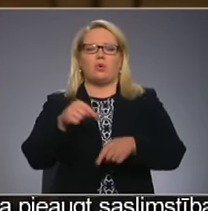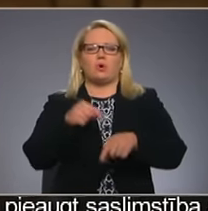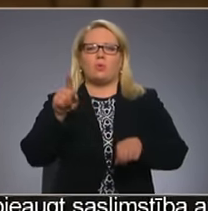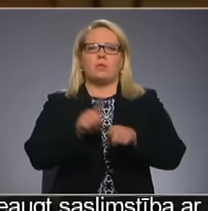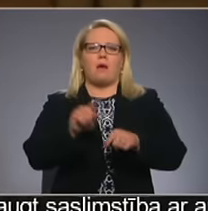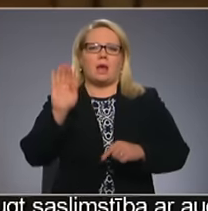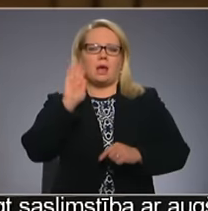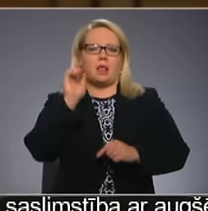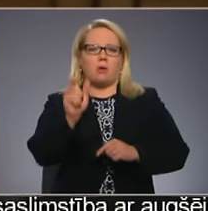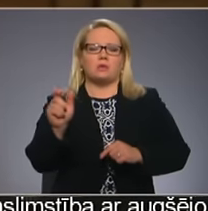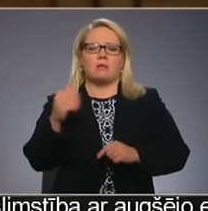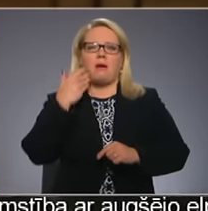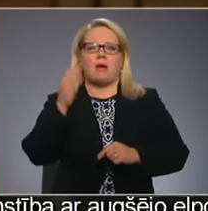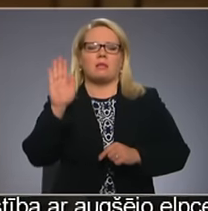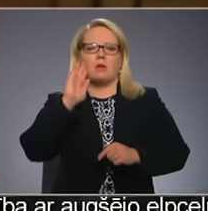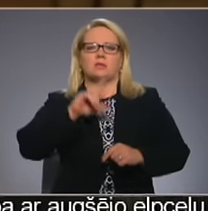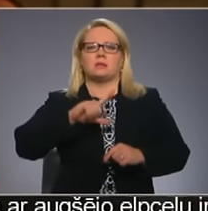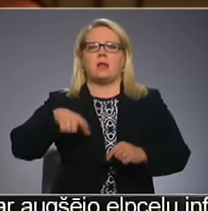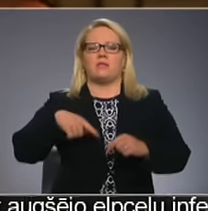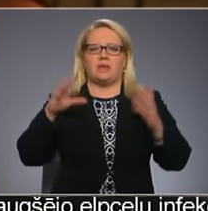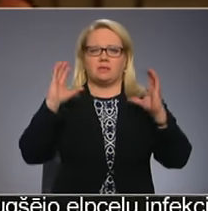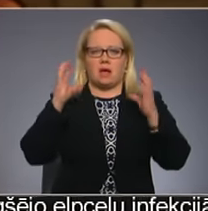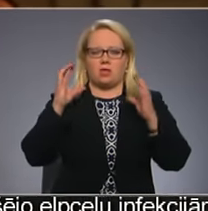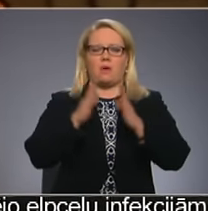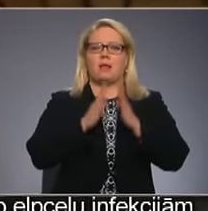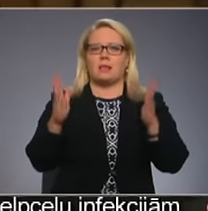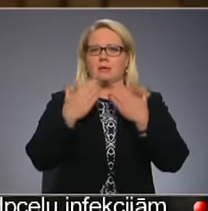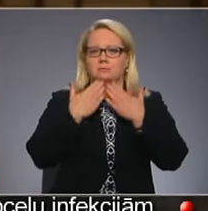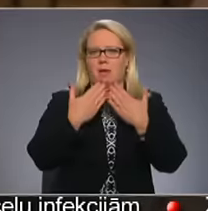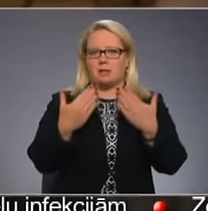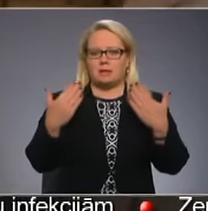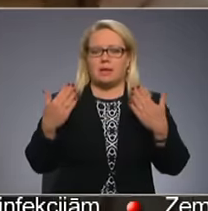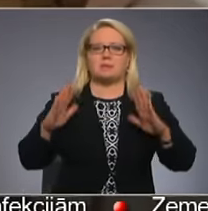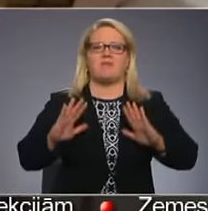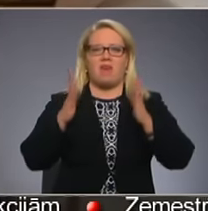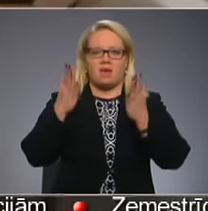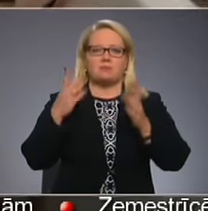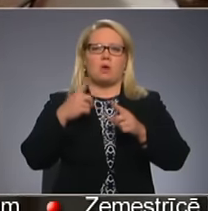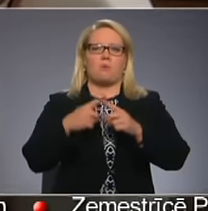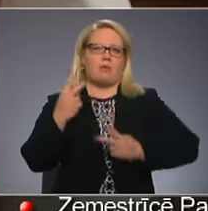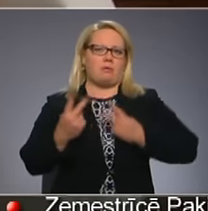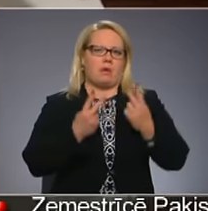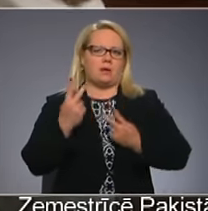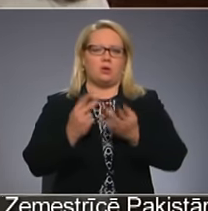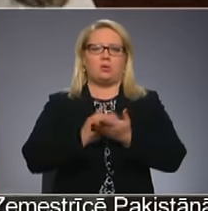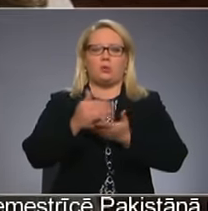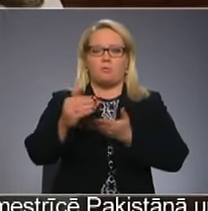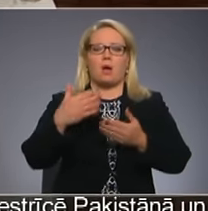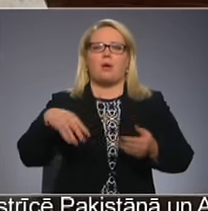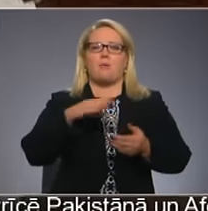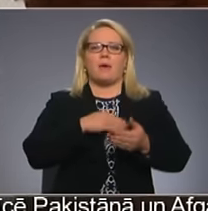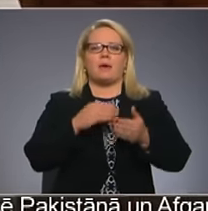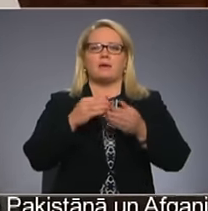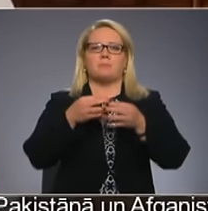arī klausītāji, tad, kad klausās Latvijas radio. Liels jums paldies! Veiksmi un enerģiju. Turpmāk mēs laidīsim